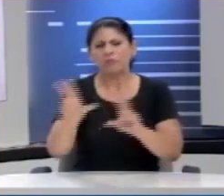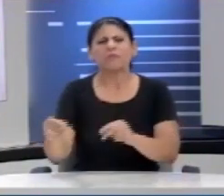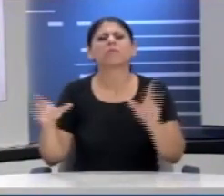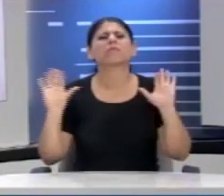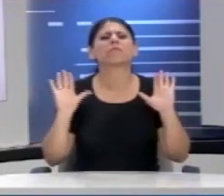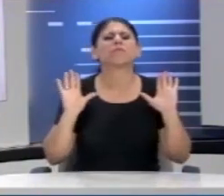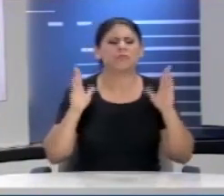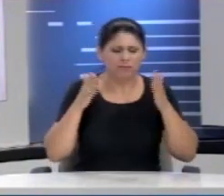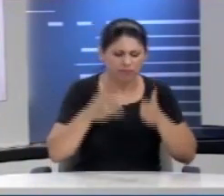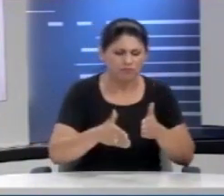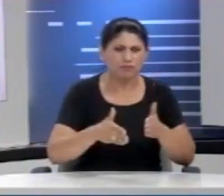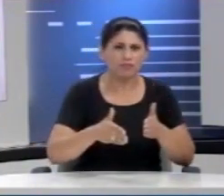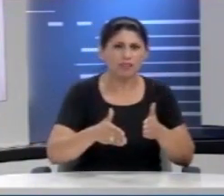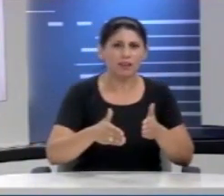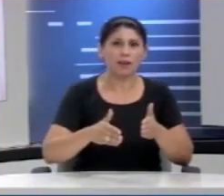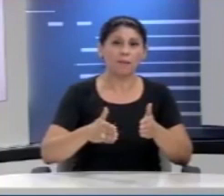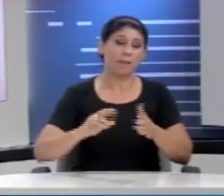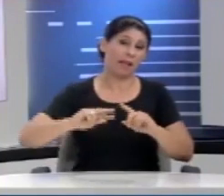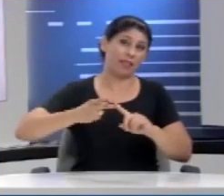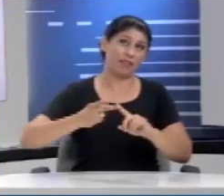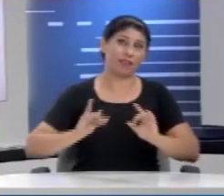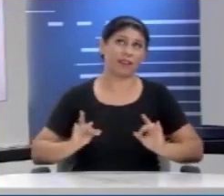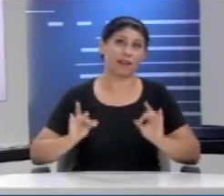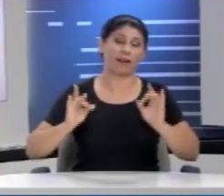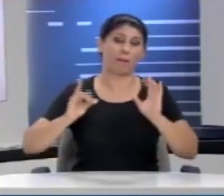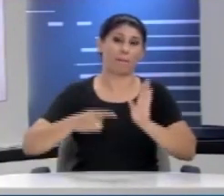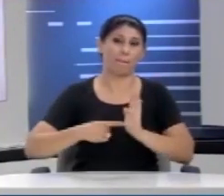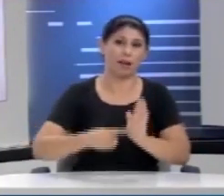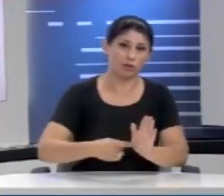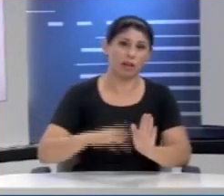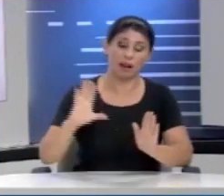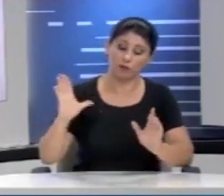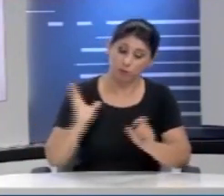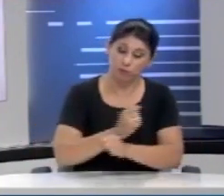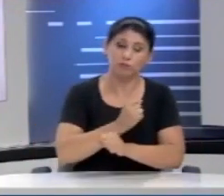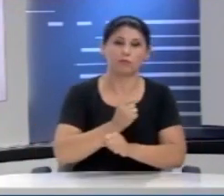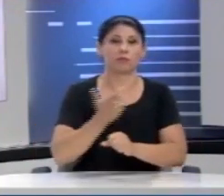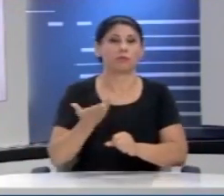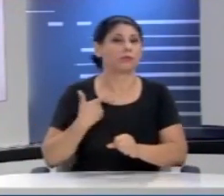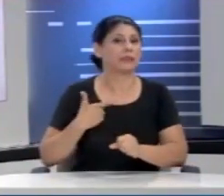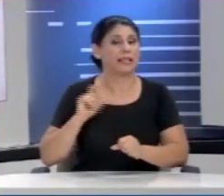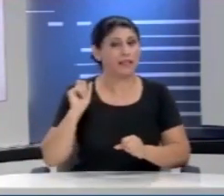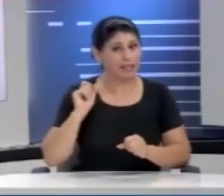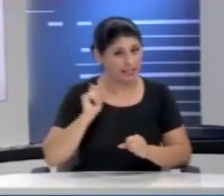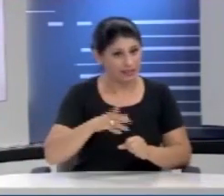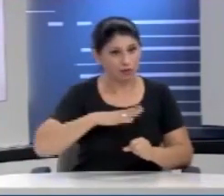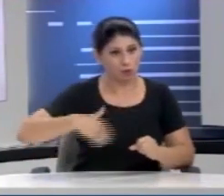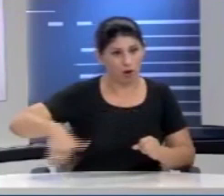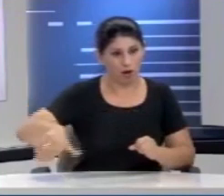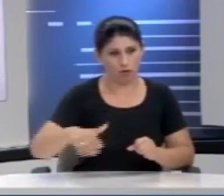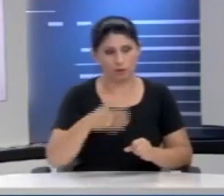δεν ασχολούνται με τη Δευτέρα παρουσία, λένε, αλλά με το εφικτό, που είναι βέβαια να στέλνουν το λαό